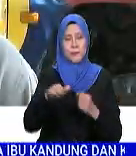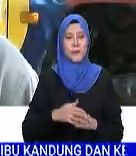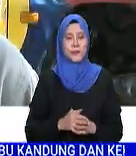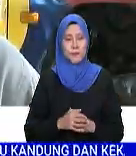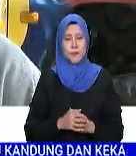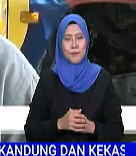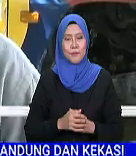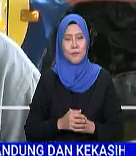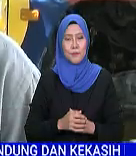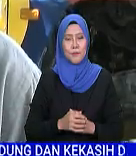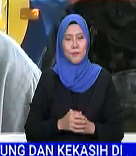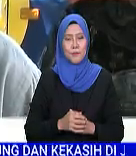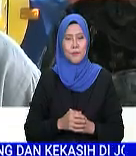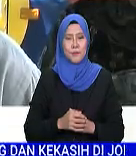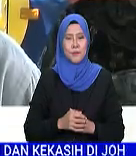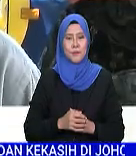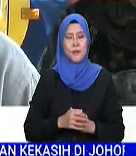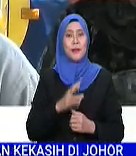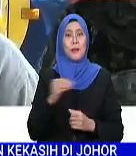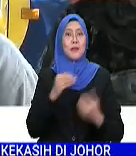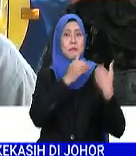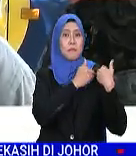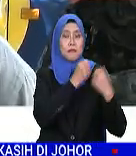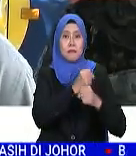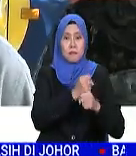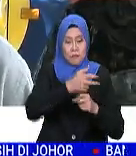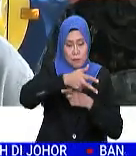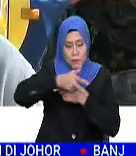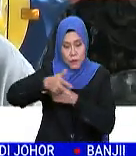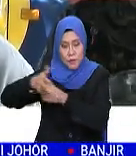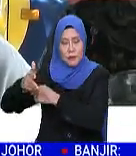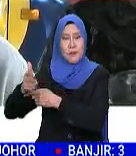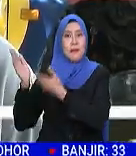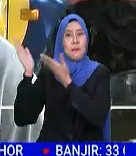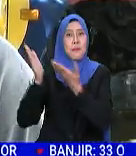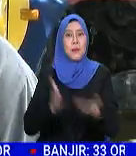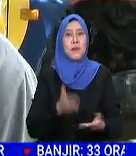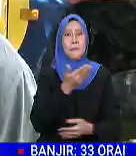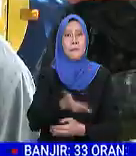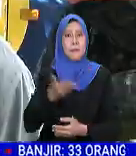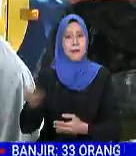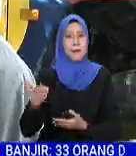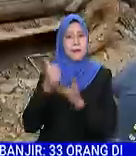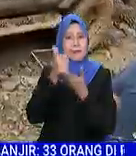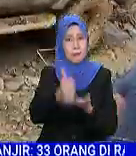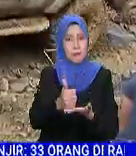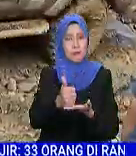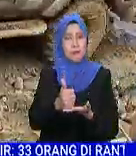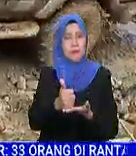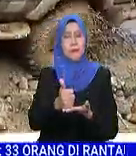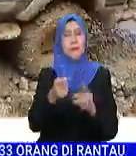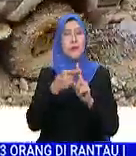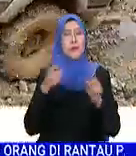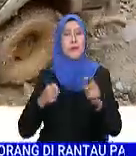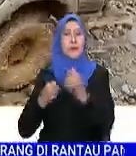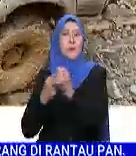Jadi sekali dengan tugas kami iaitu membuat liputan, kami juga membawa barang-barang bantuan yang kami perolehi hasil